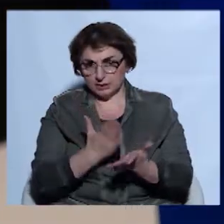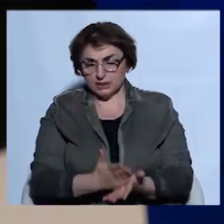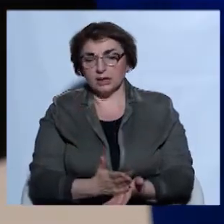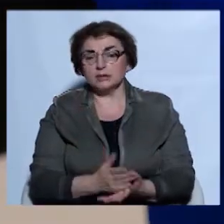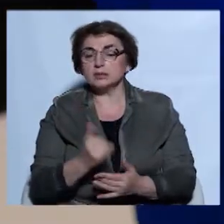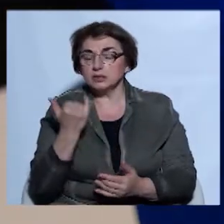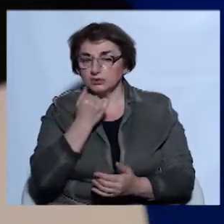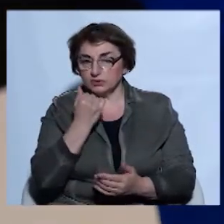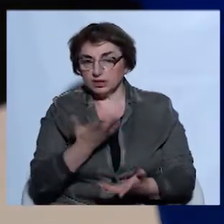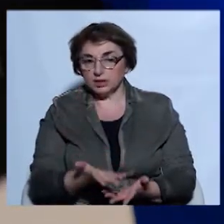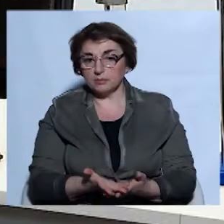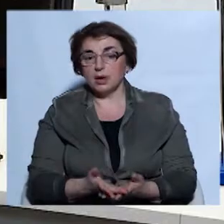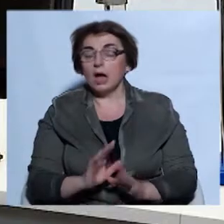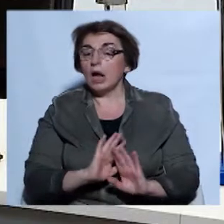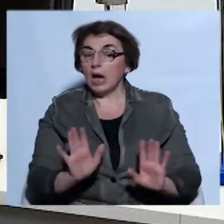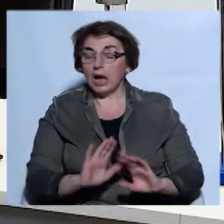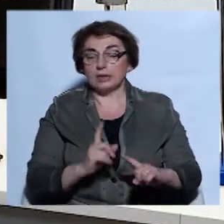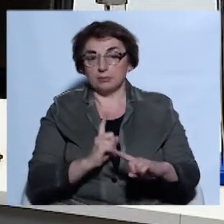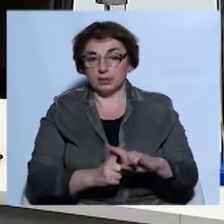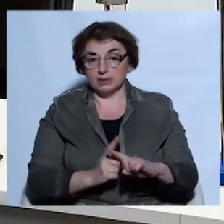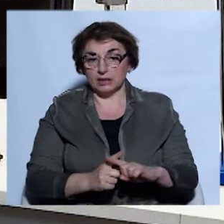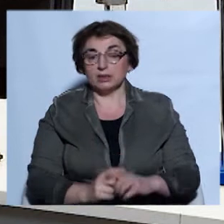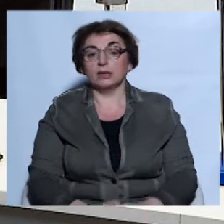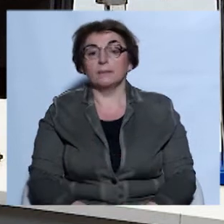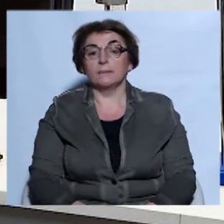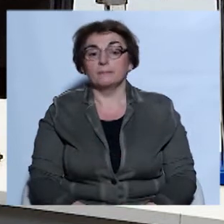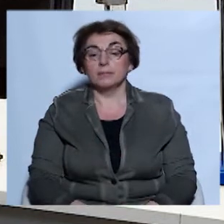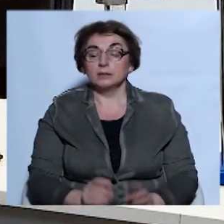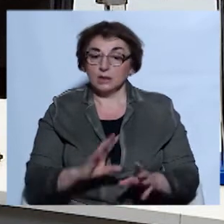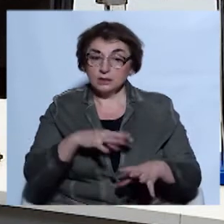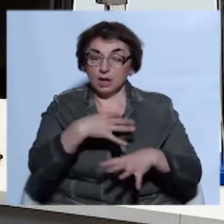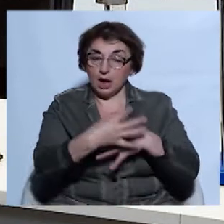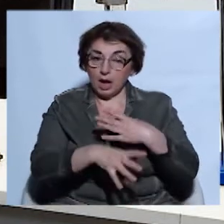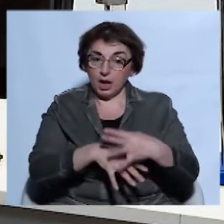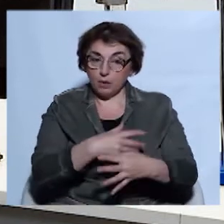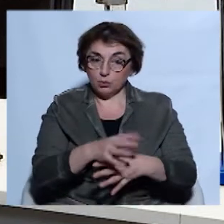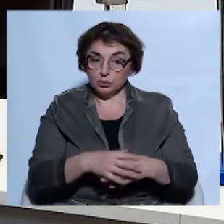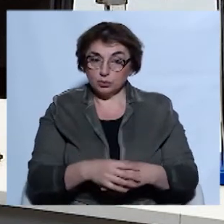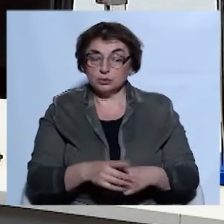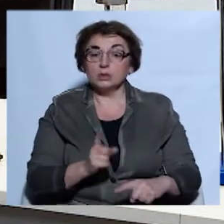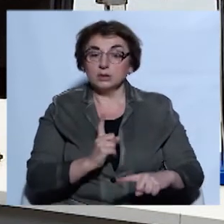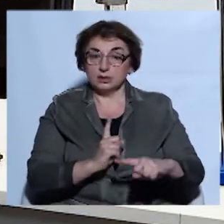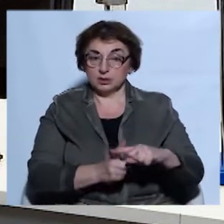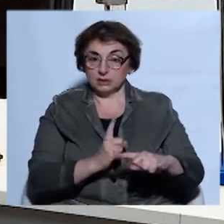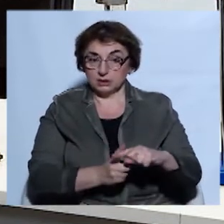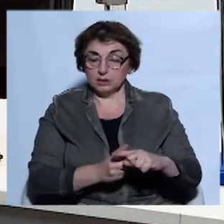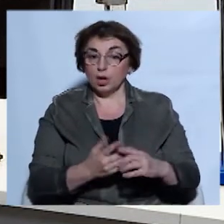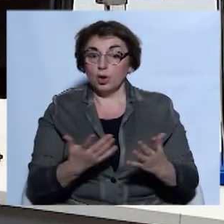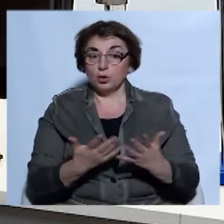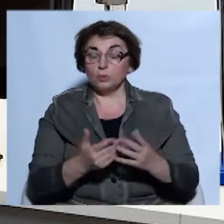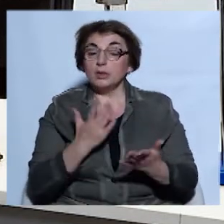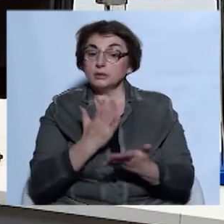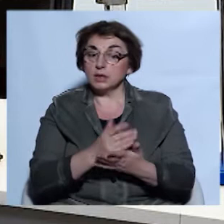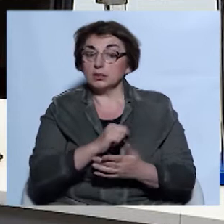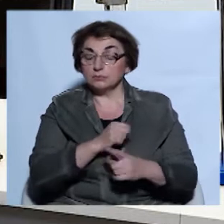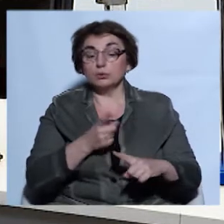შეფერილობის ნივთიერება, არამეტალია და გაურიოთ უბრალოდ რკინა, რომელიც არის